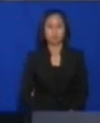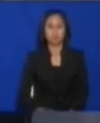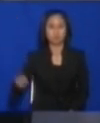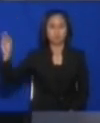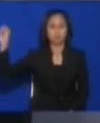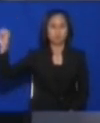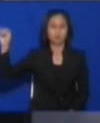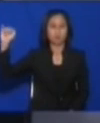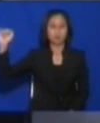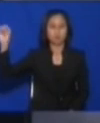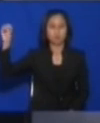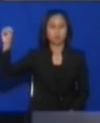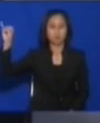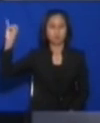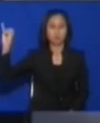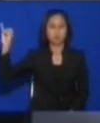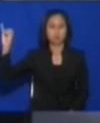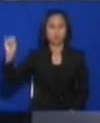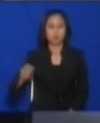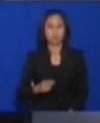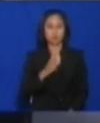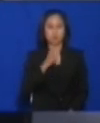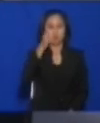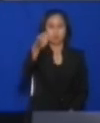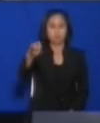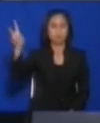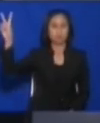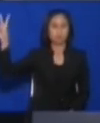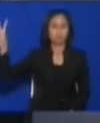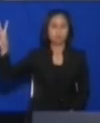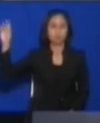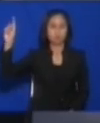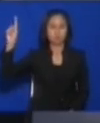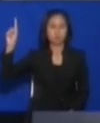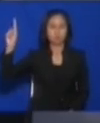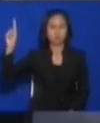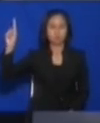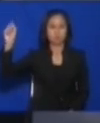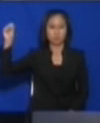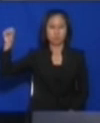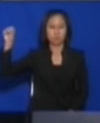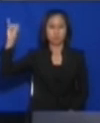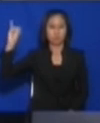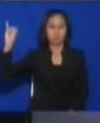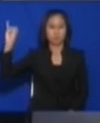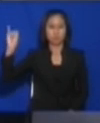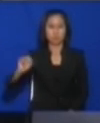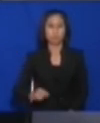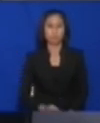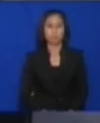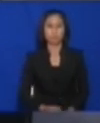untuk menuju pada visi kami menciptakan mewujudkan kota Tegal yang